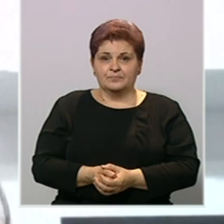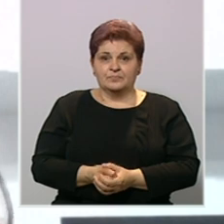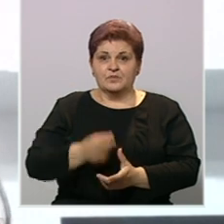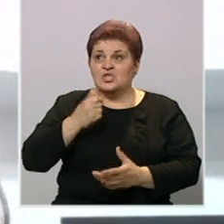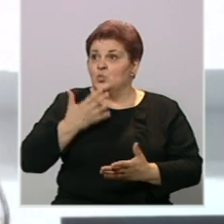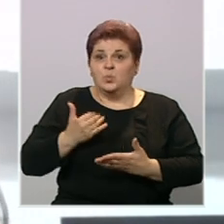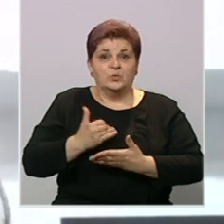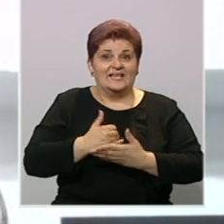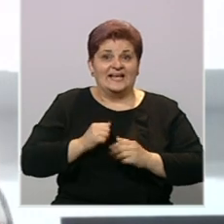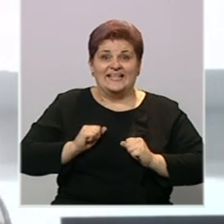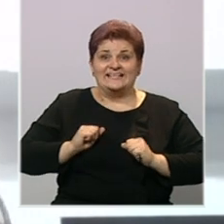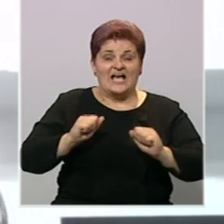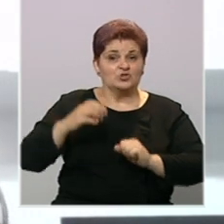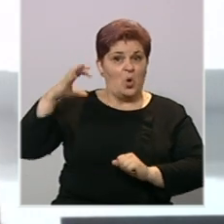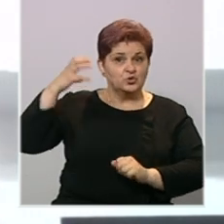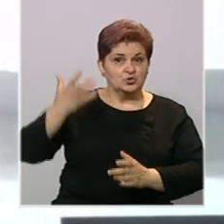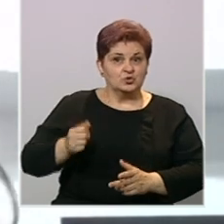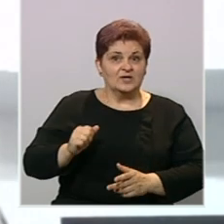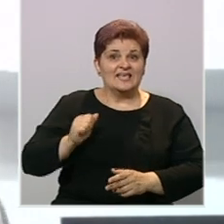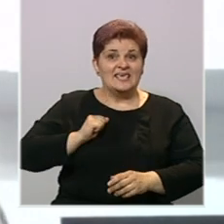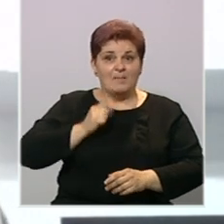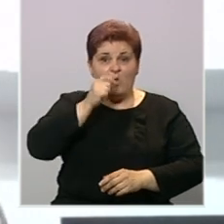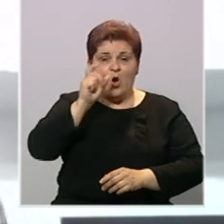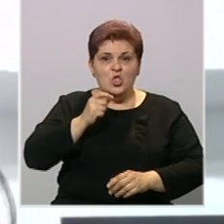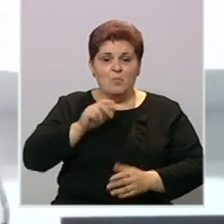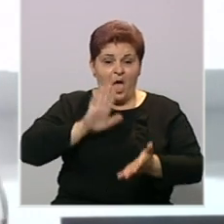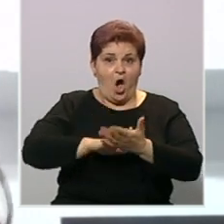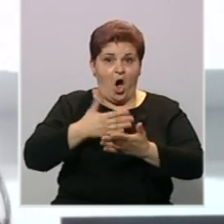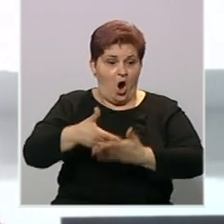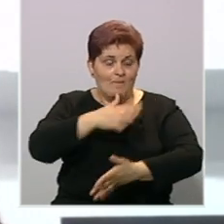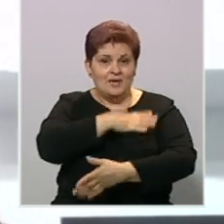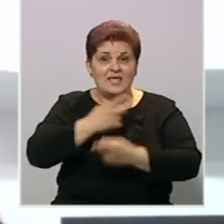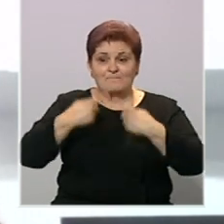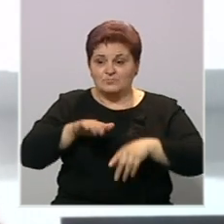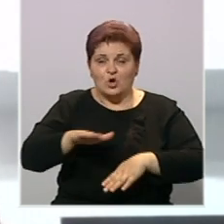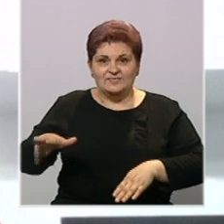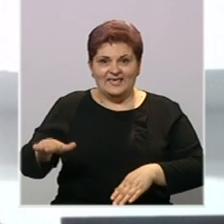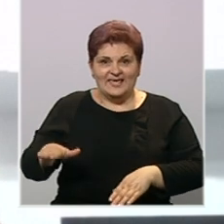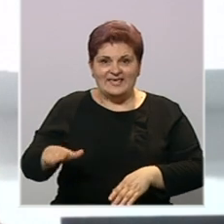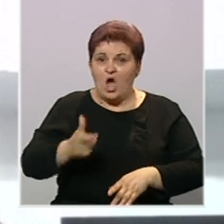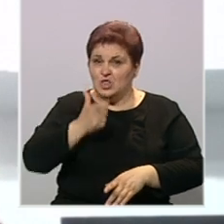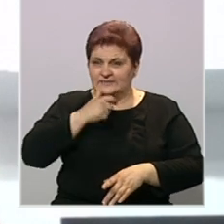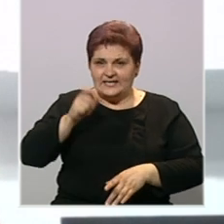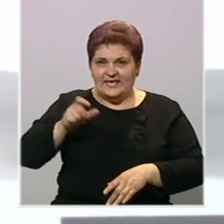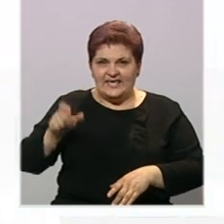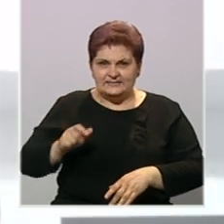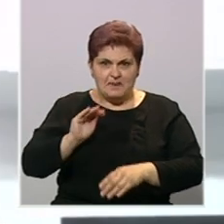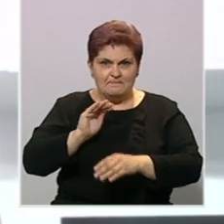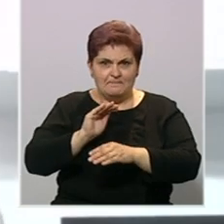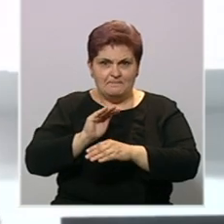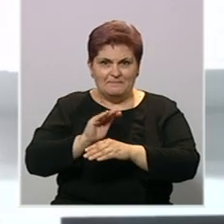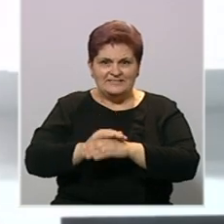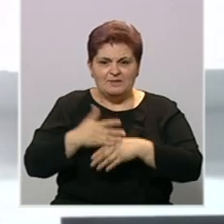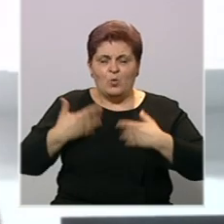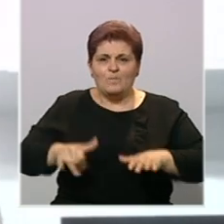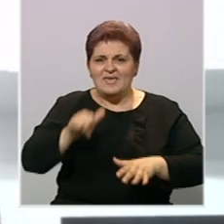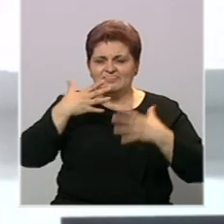Ljudi ne koriste zaštitu od sunca. Imamo pacijente sa opekotinama, posebno kod djece. Kod starijih osoba primjetna je